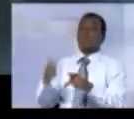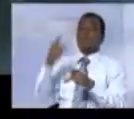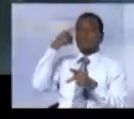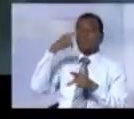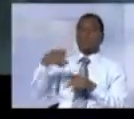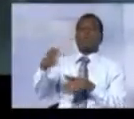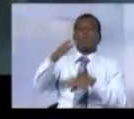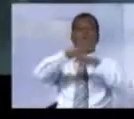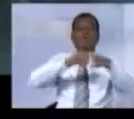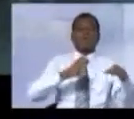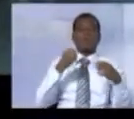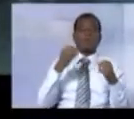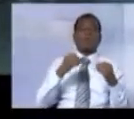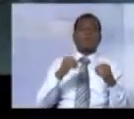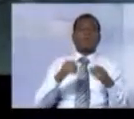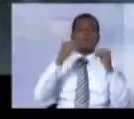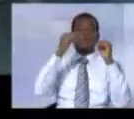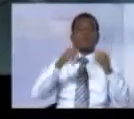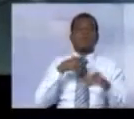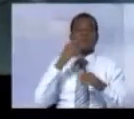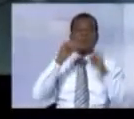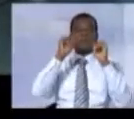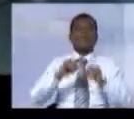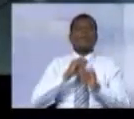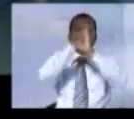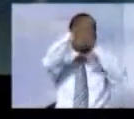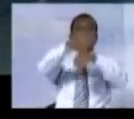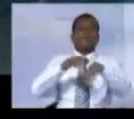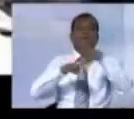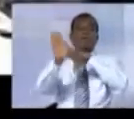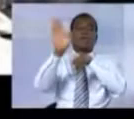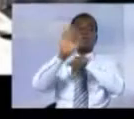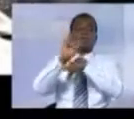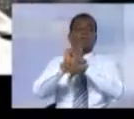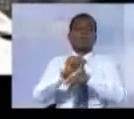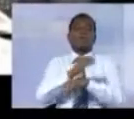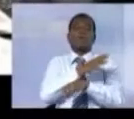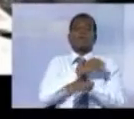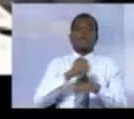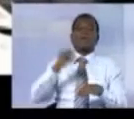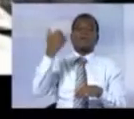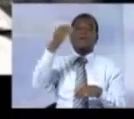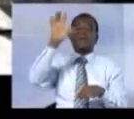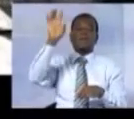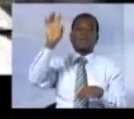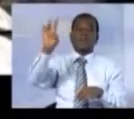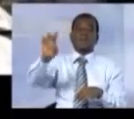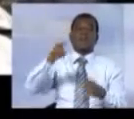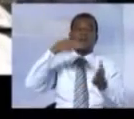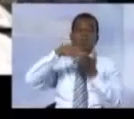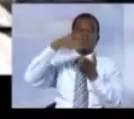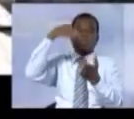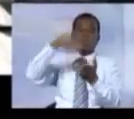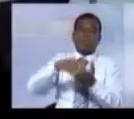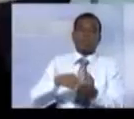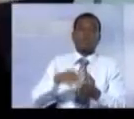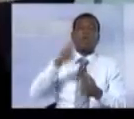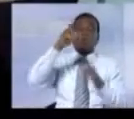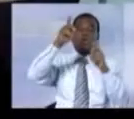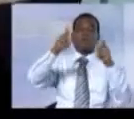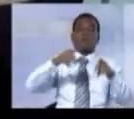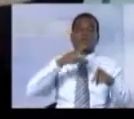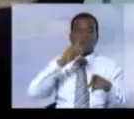d'investisseurs le dynamisme du marché ivoirien des TIC avec plus de 17 millions d'abonnés au mobile les nouveaux services comme la 3G